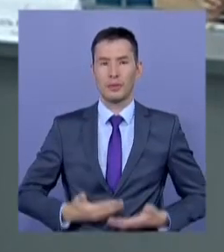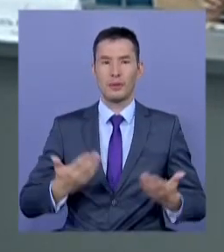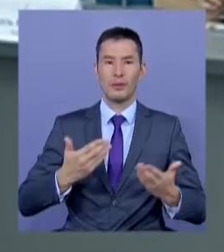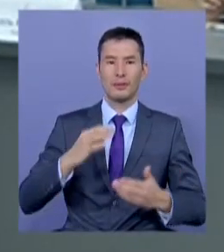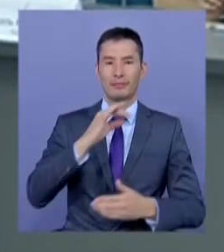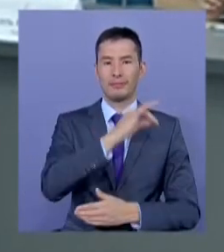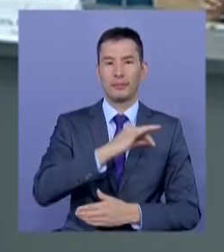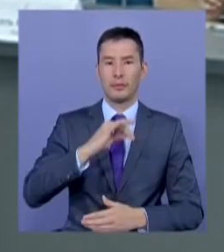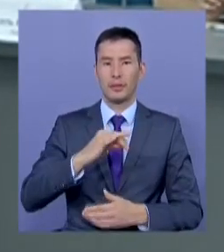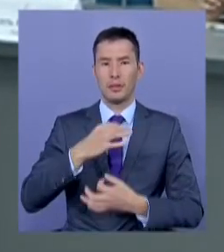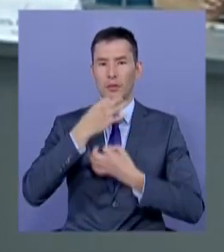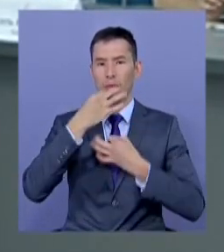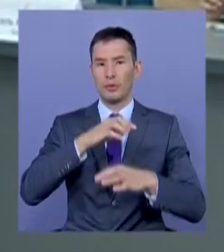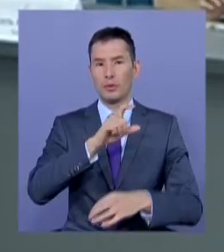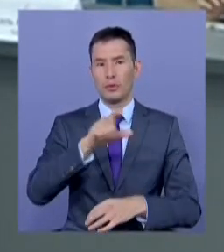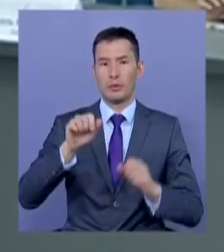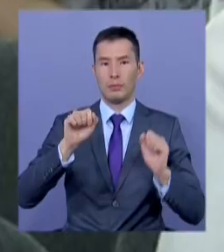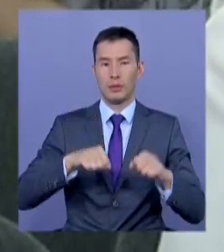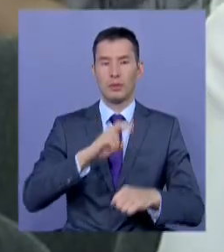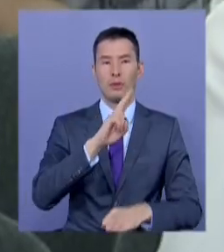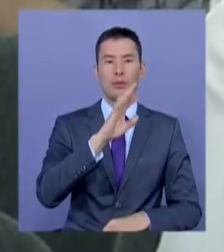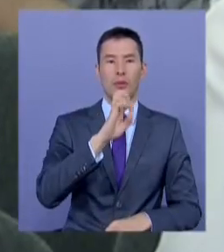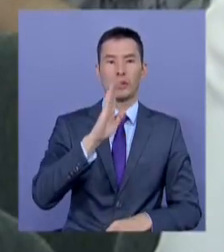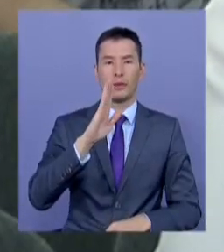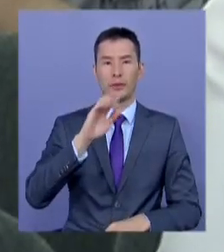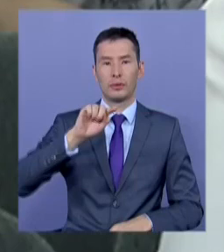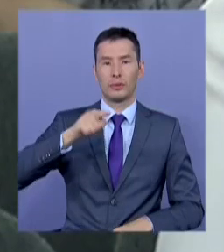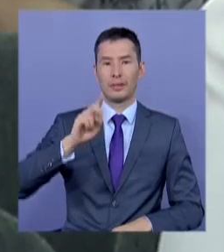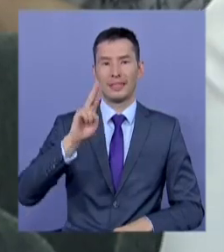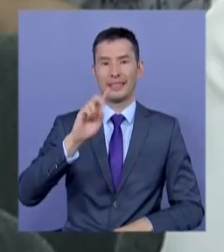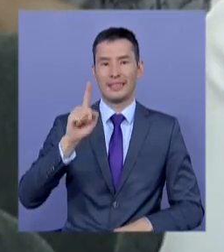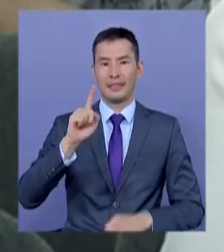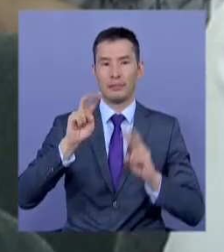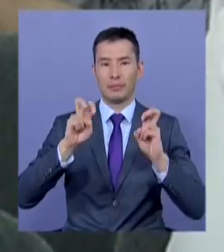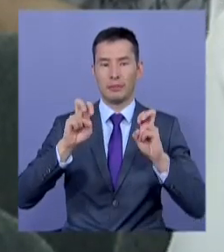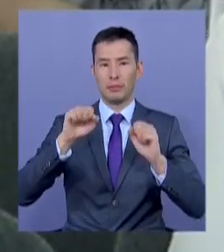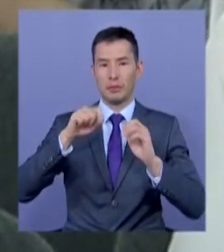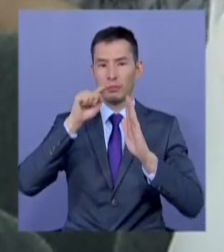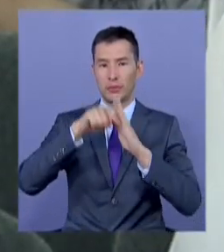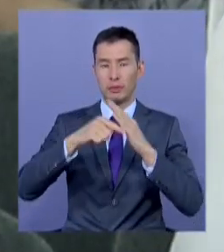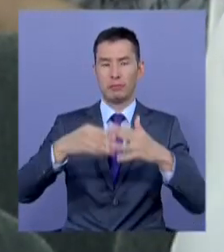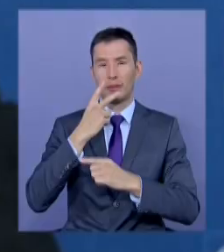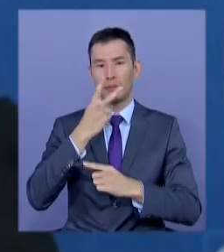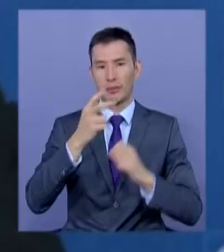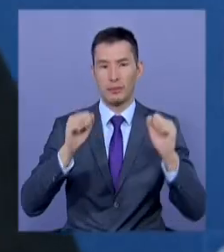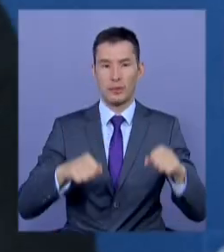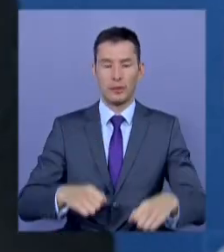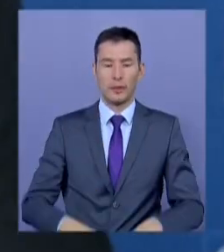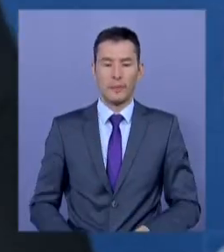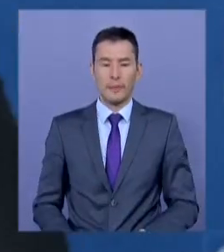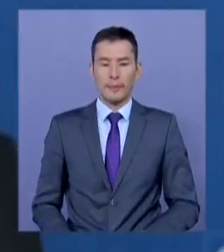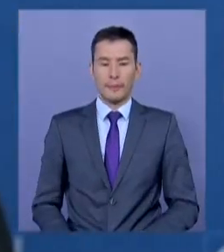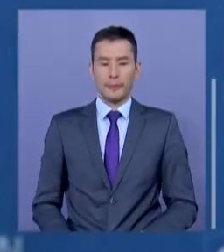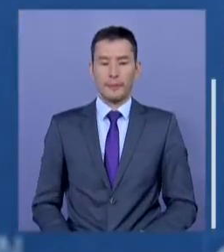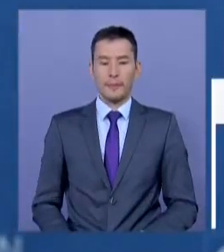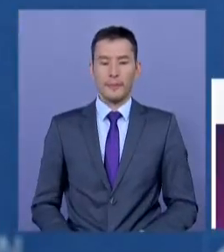азамат Қонаев.кз порталына кіріп, Димаш Ахметұлының жеке орнынан алынған суреттер мен құжаттармен таныса алады. Ол ақпараттың ішінде,